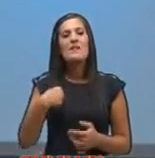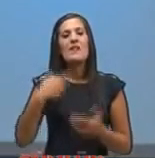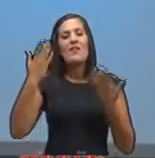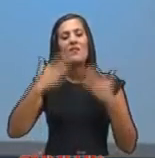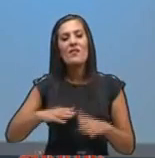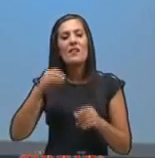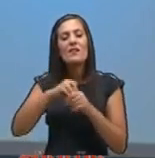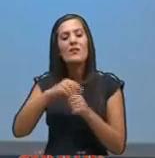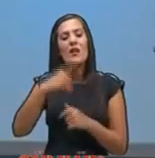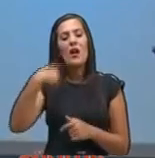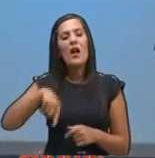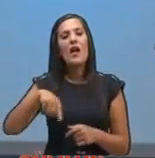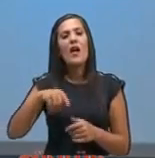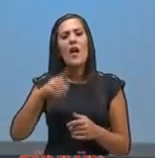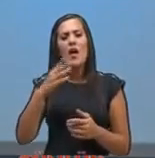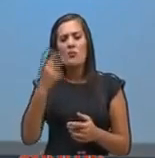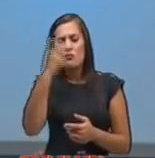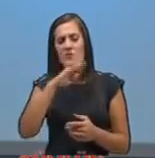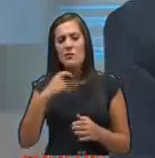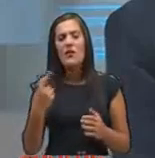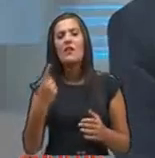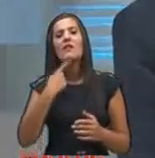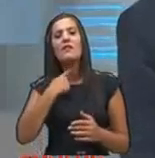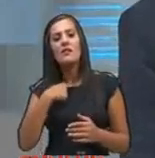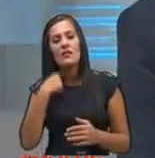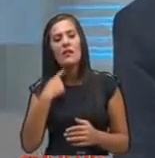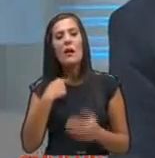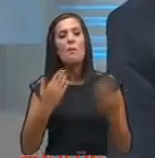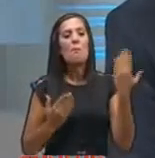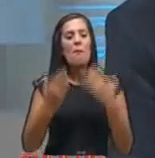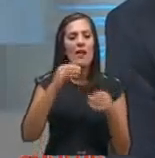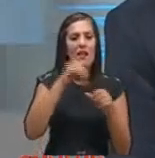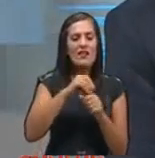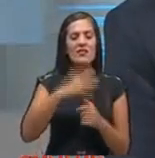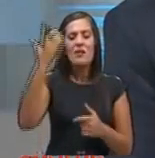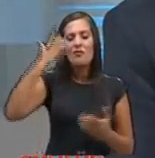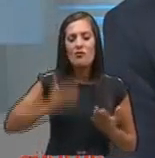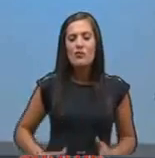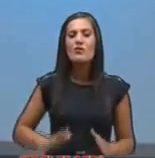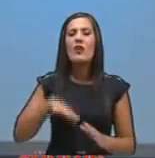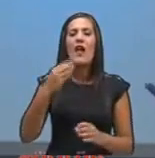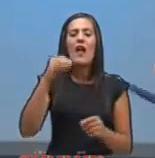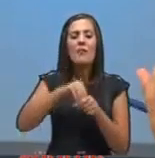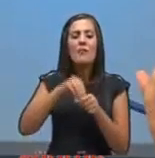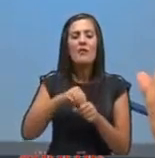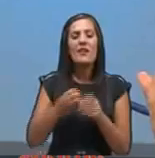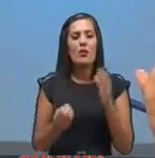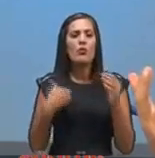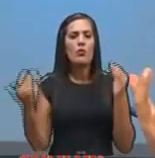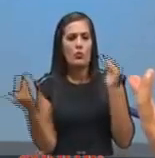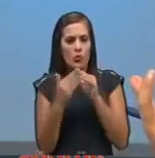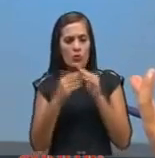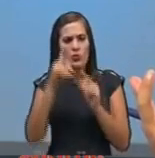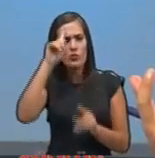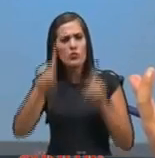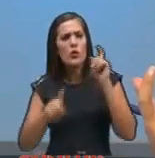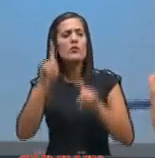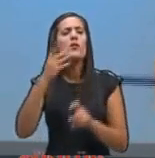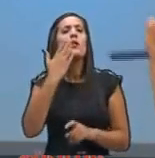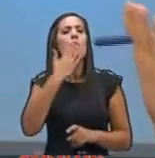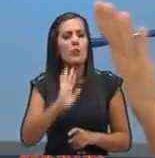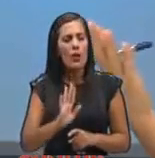fizyolojisi, anatomisi bütün bunlara uyuyor değil mi? Gerek gırtlak yapımız, gerek bale için her türlü işte anatomik yapımız buna uyuyor. Bunda soru işareti